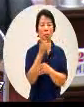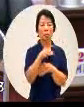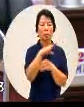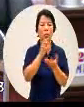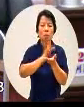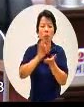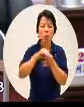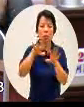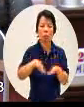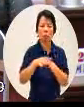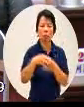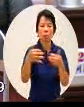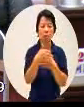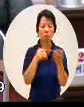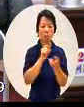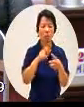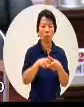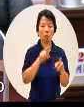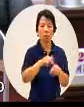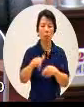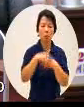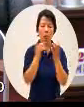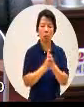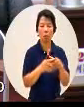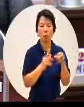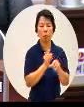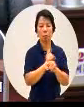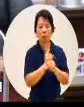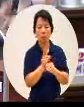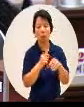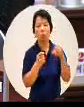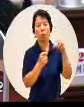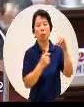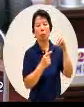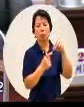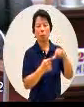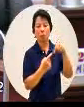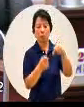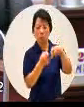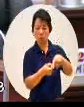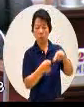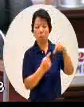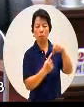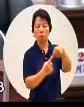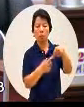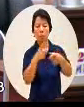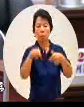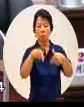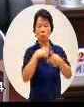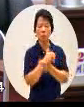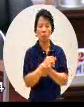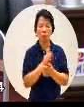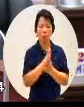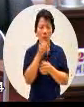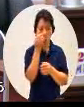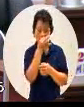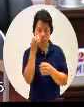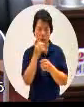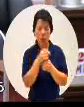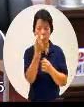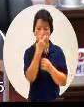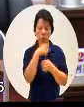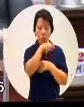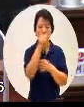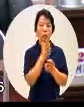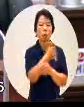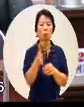是利用現有的交通工具把計程車公車化用現有的計程車去調查如果是路網沒幾個人